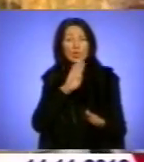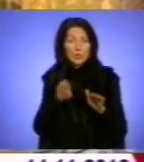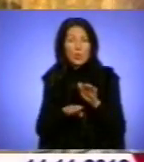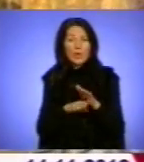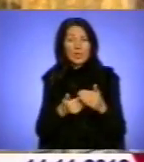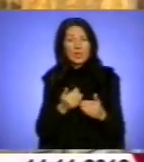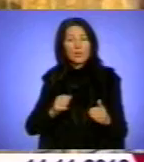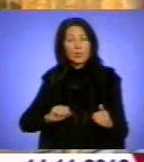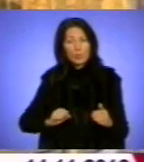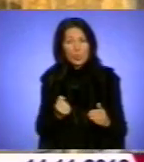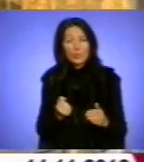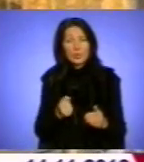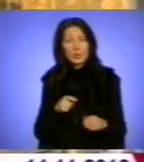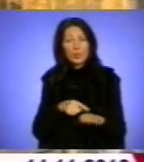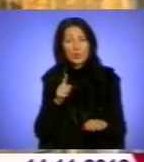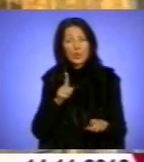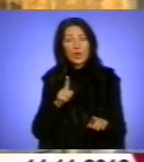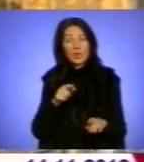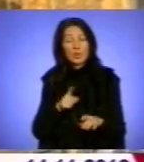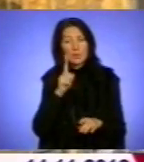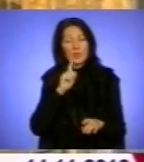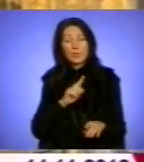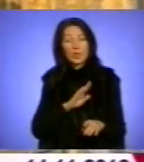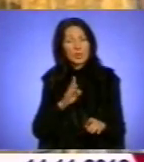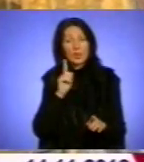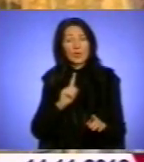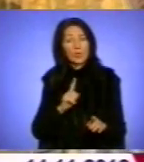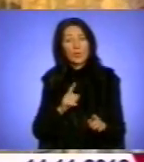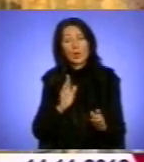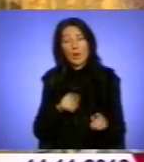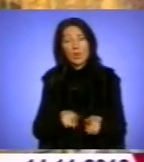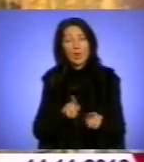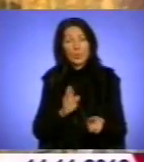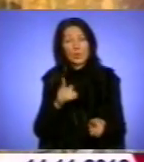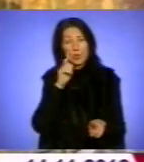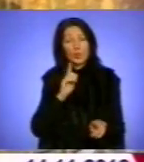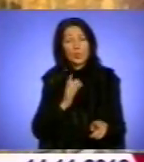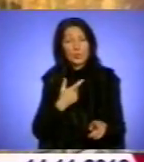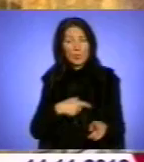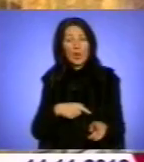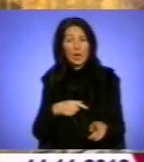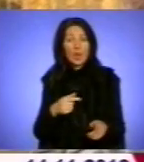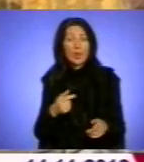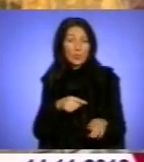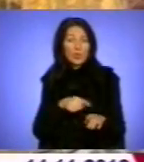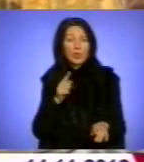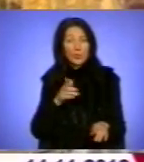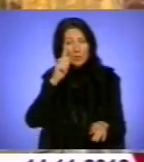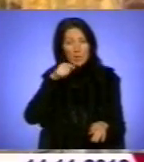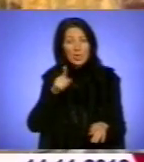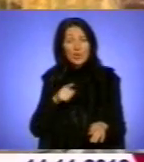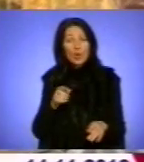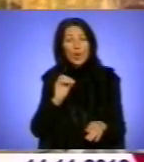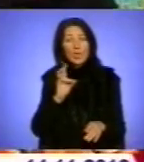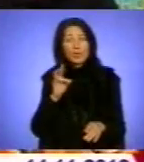себе некомфортно, а так вона собі зручно буде почувала, буде знала, що відповідно інсулін поступає в організм,